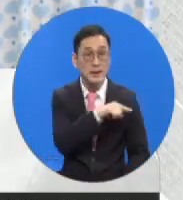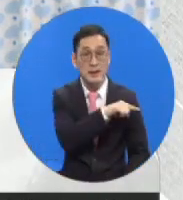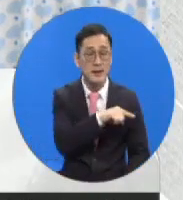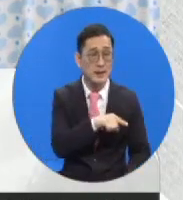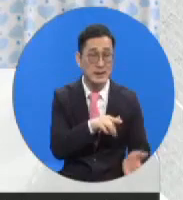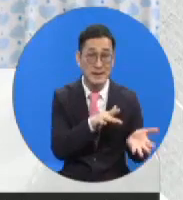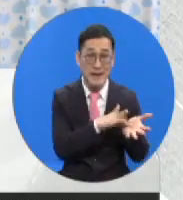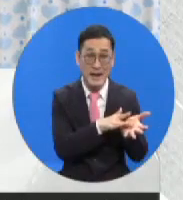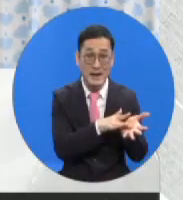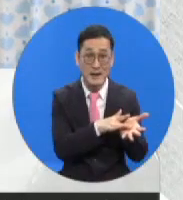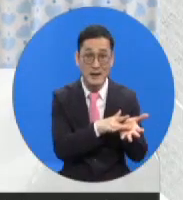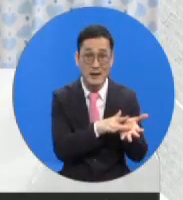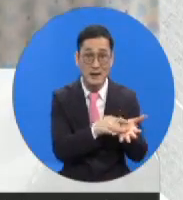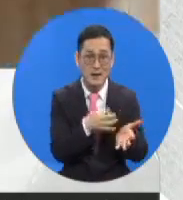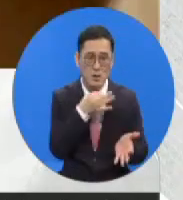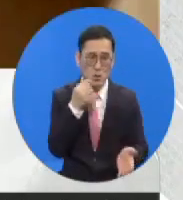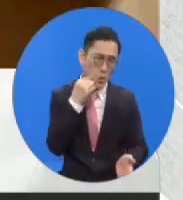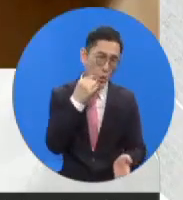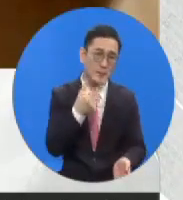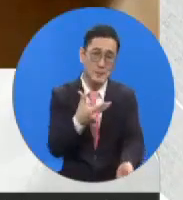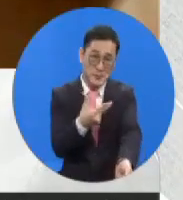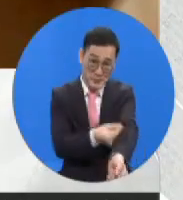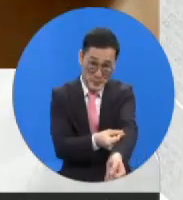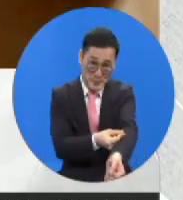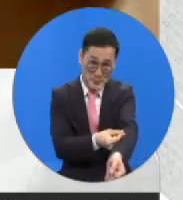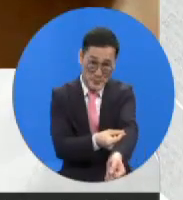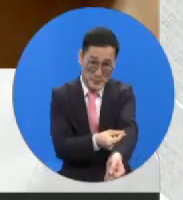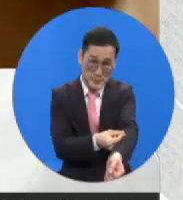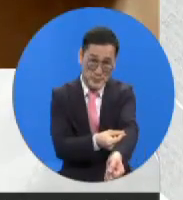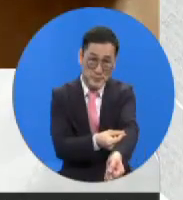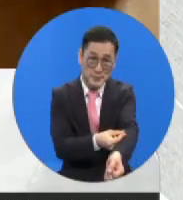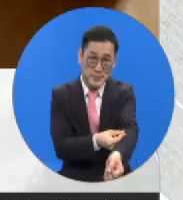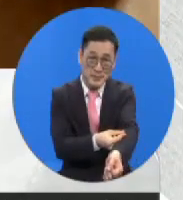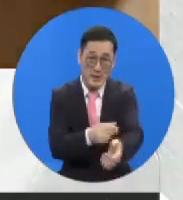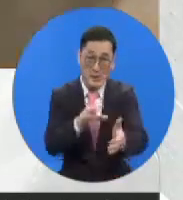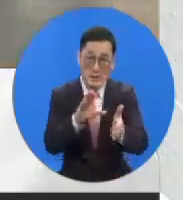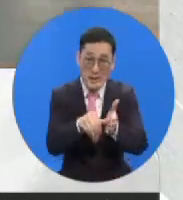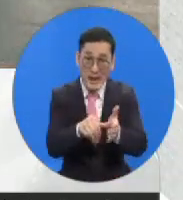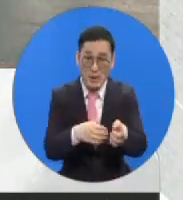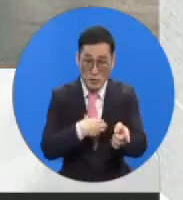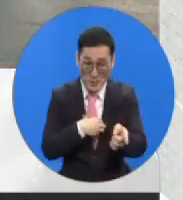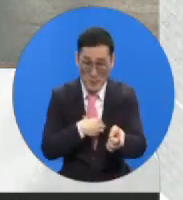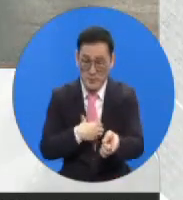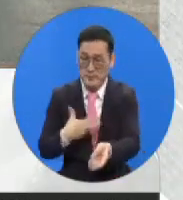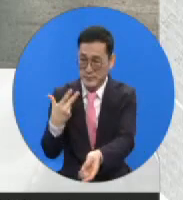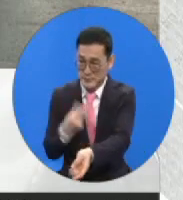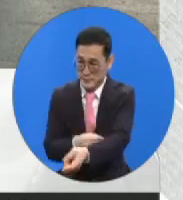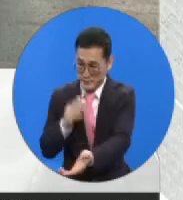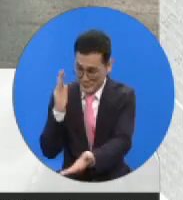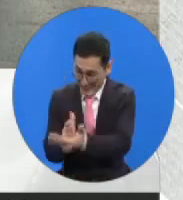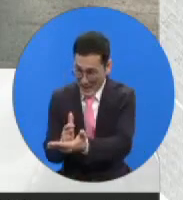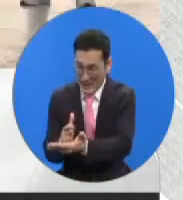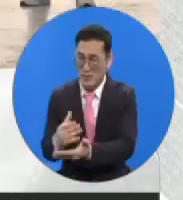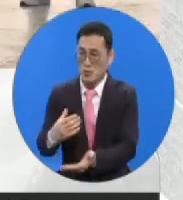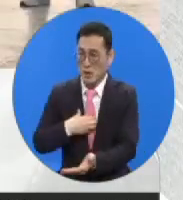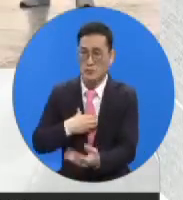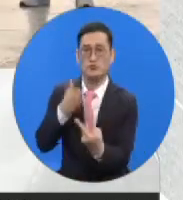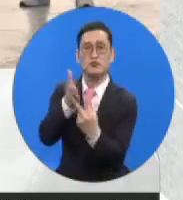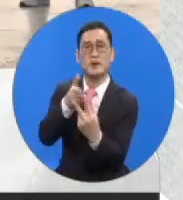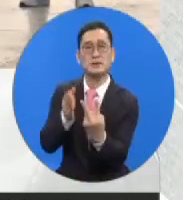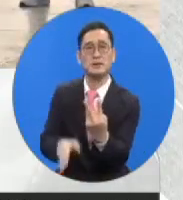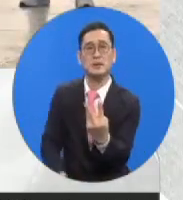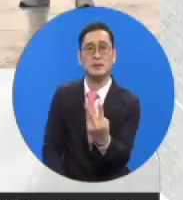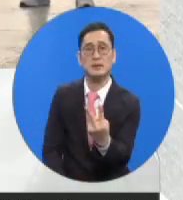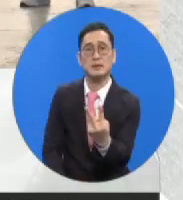있는 위험하고 백신에게 계속했을 때 하는 위험을 같이 봐야 된다. 백신을 중단했을 때 생길 수도 있는 위험은 아니 그건